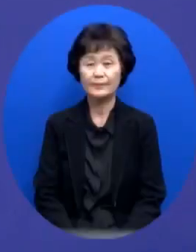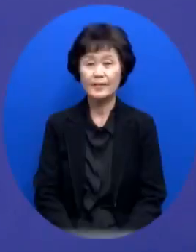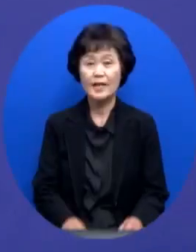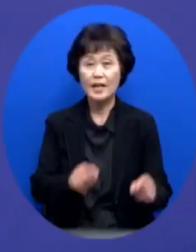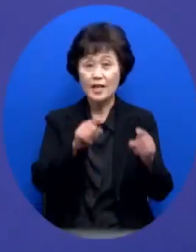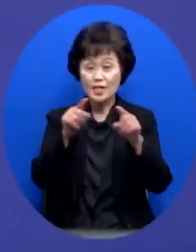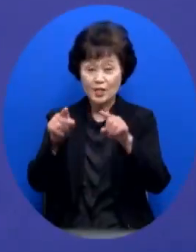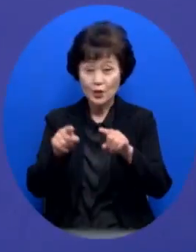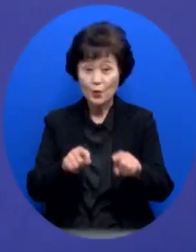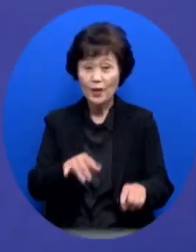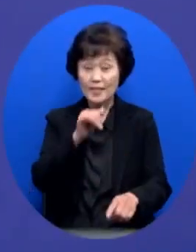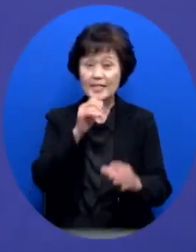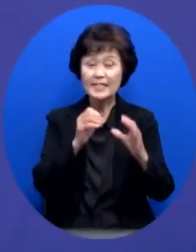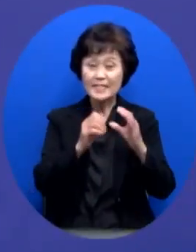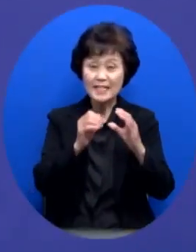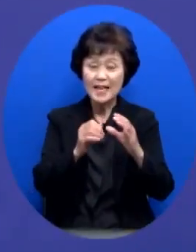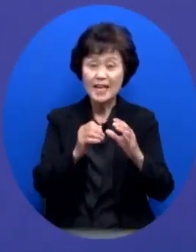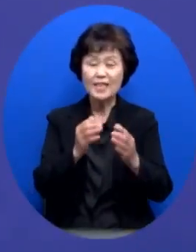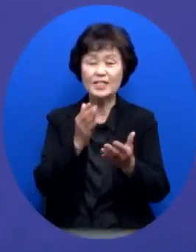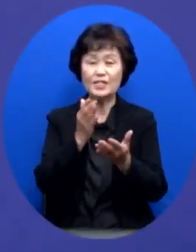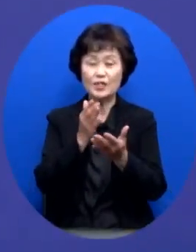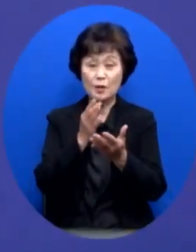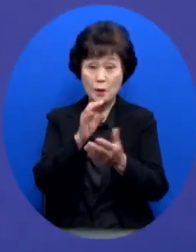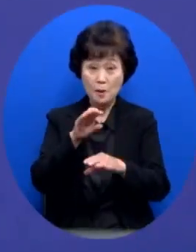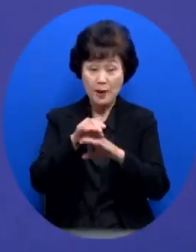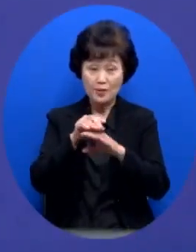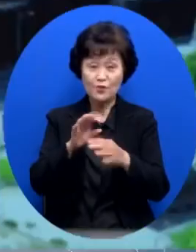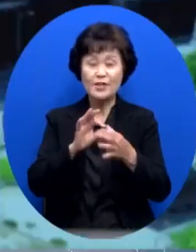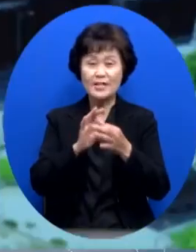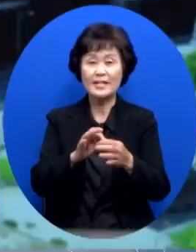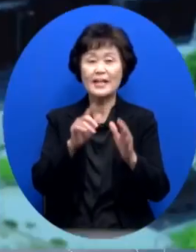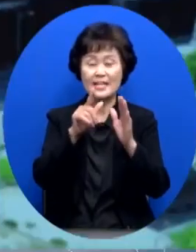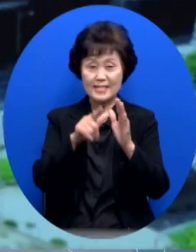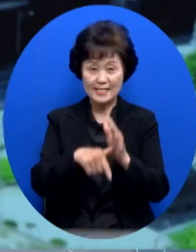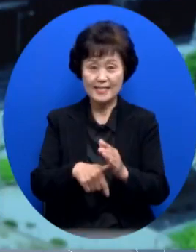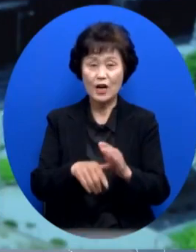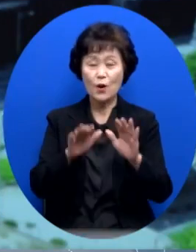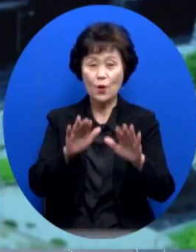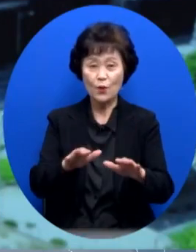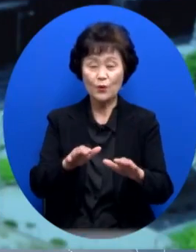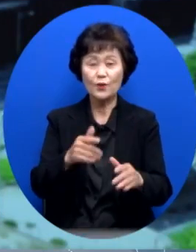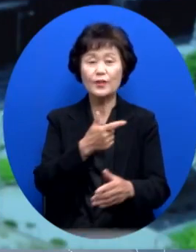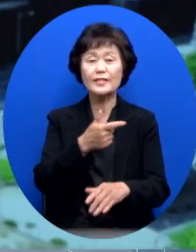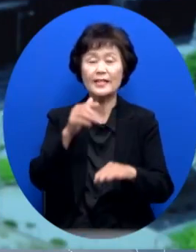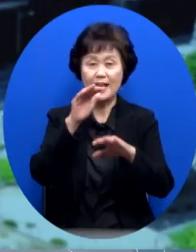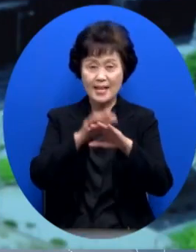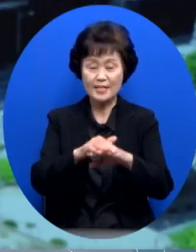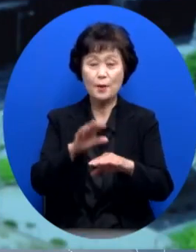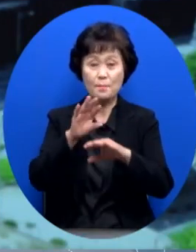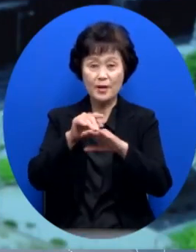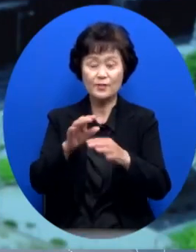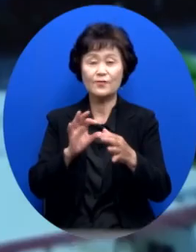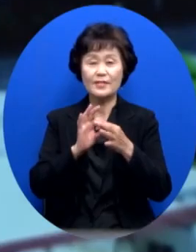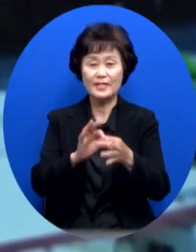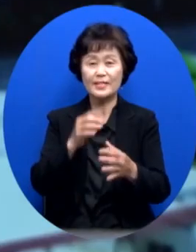전국에 있는 CTS 뉴스 스튜디오를 연결하는 시간입니다. 전국의 생생한 소식, 오늘은 CTS 대전 스튜디오를